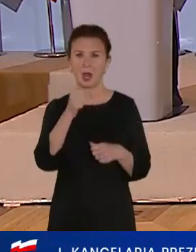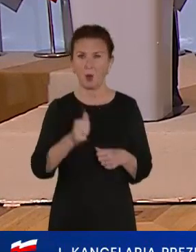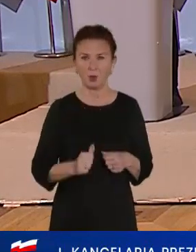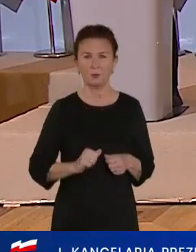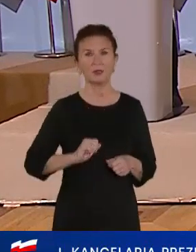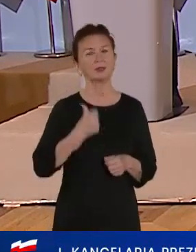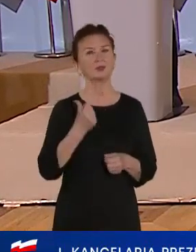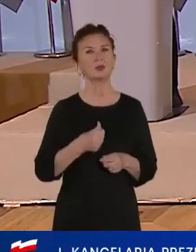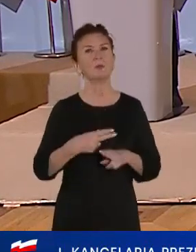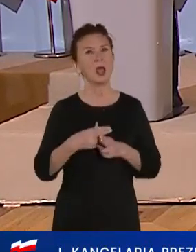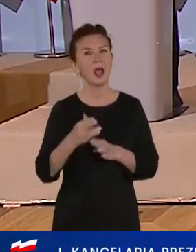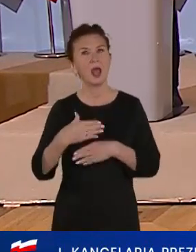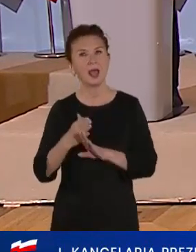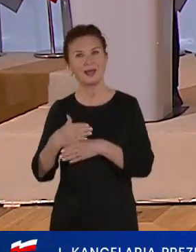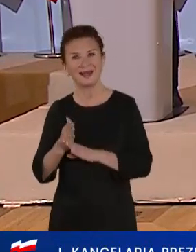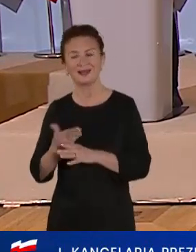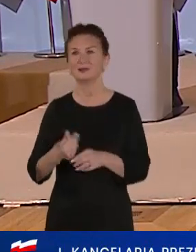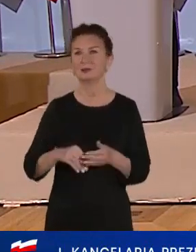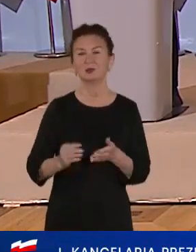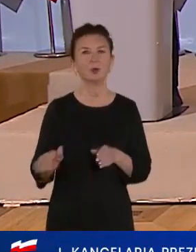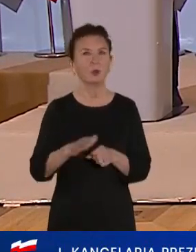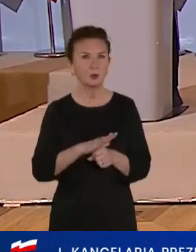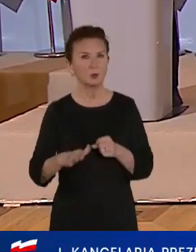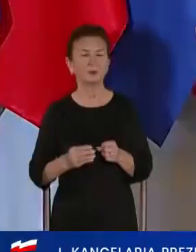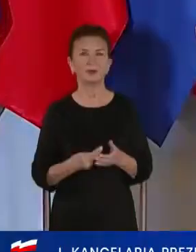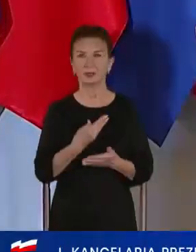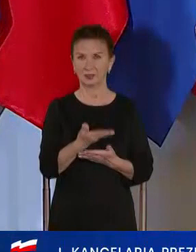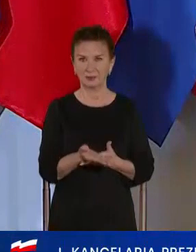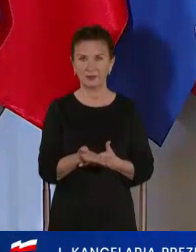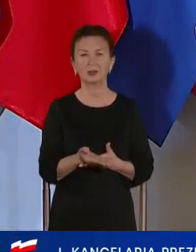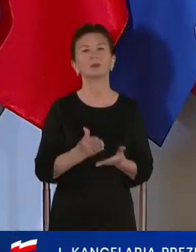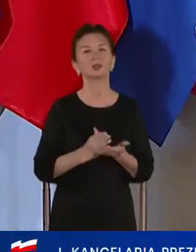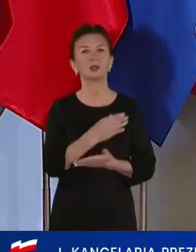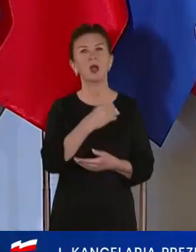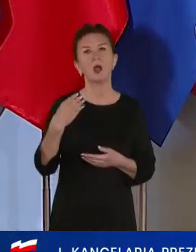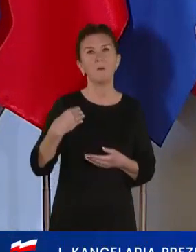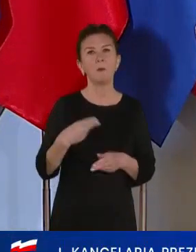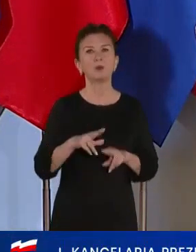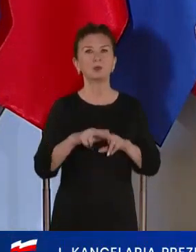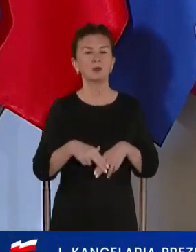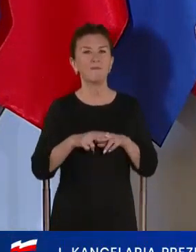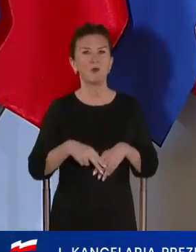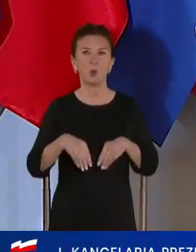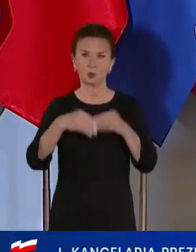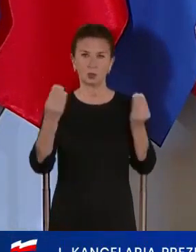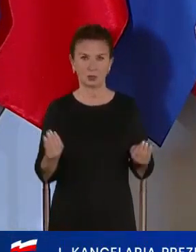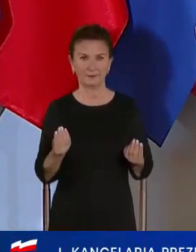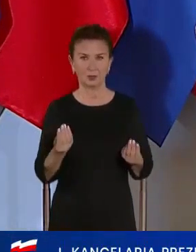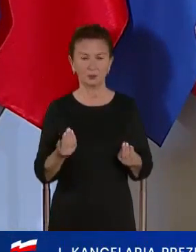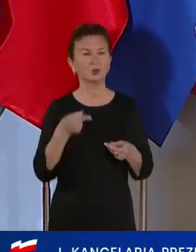częściowo były pokrywane przez Polski Fundusz Rozwoju. To będzie